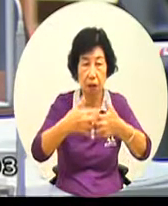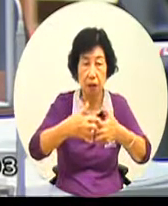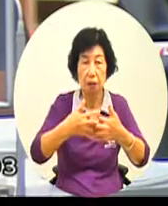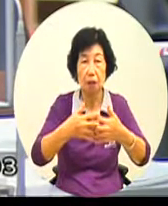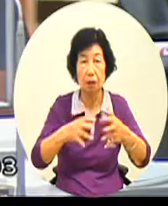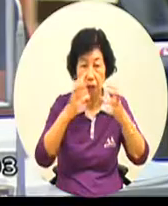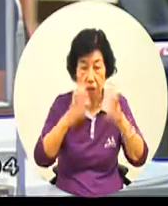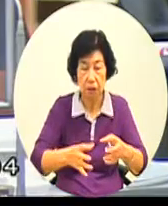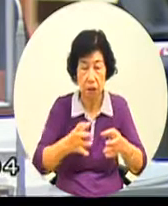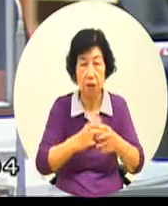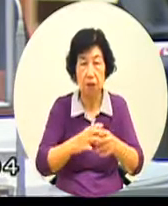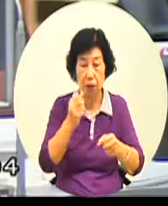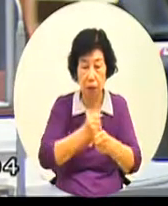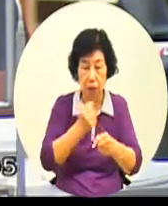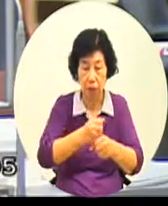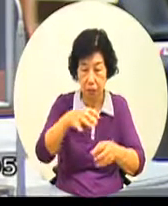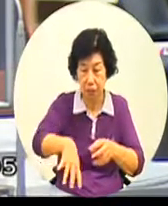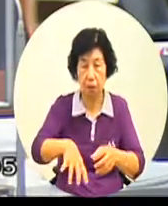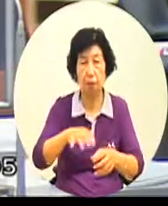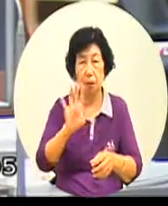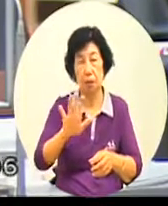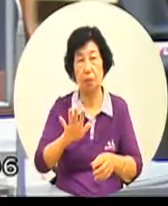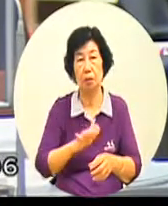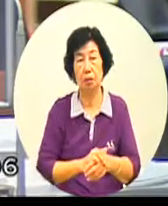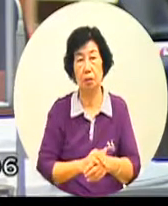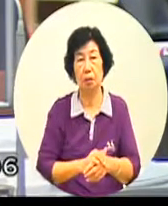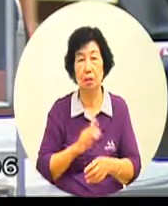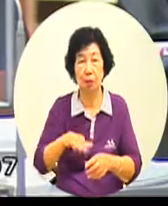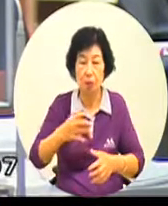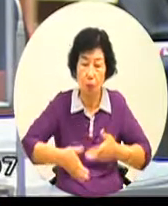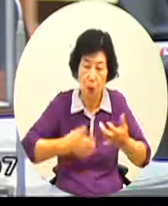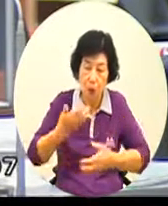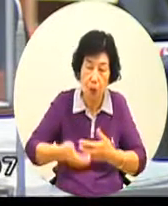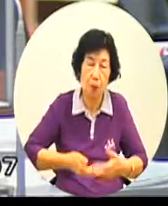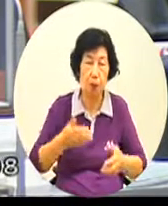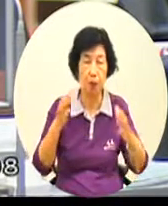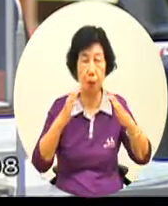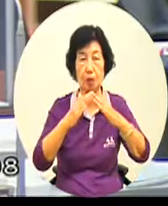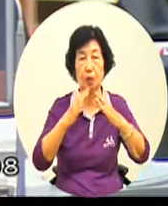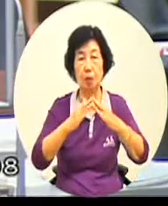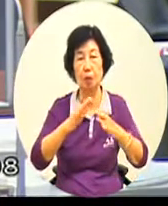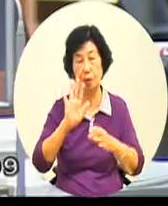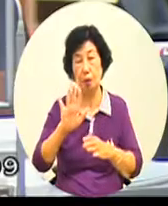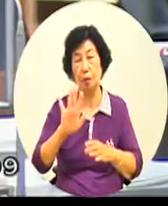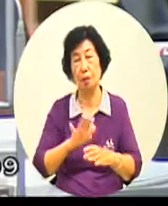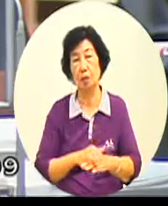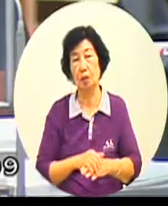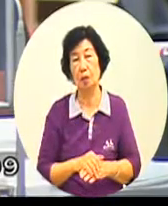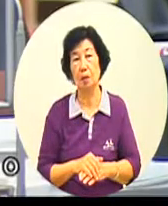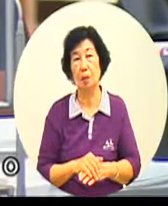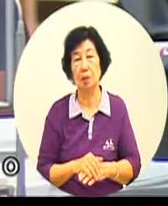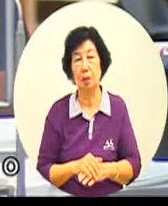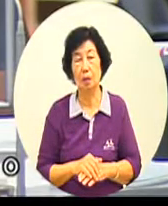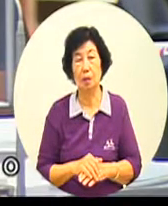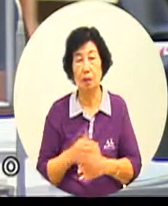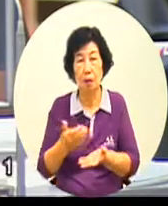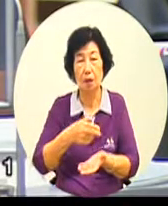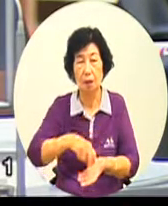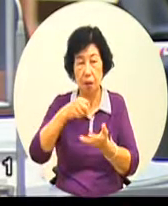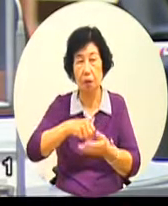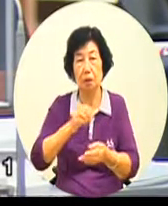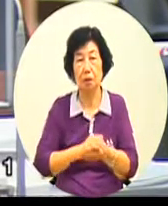就是每一个就是我们一个温馨的家，好，就刚才利用刚才跟局长讲的，利用我们的这